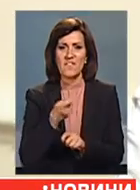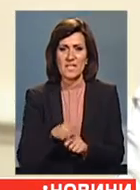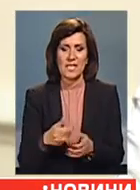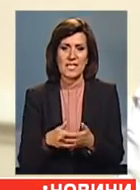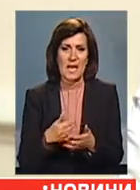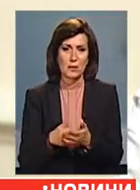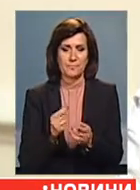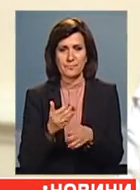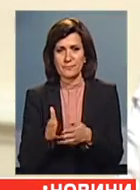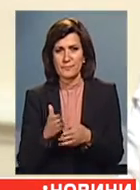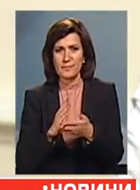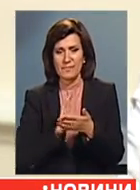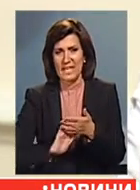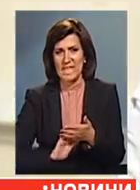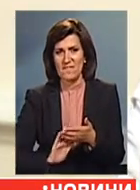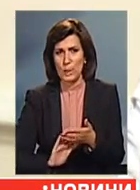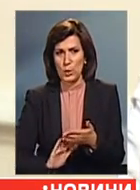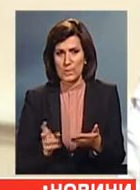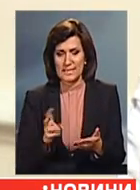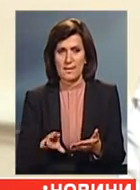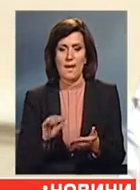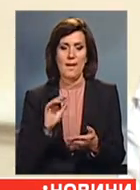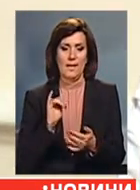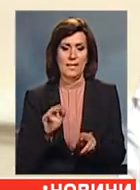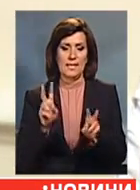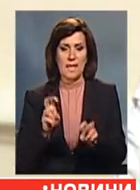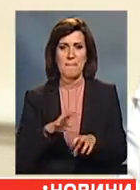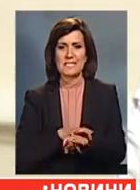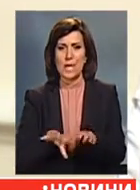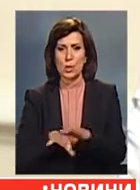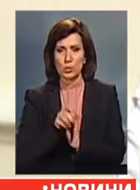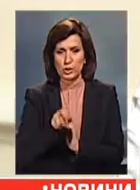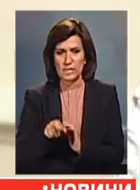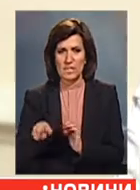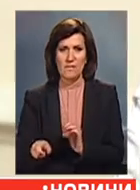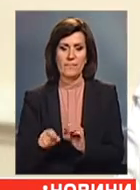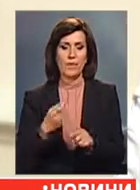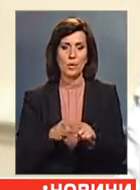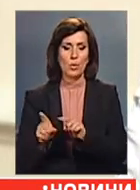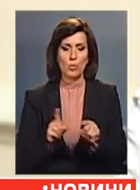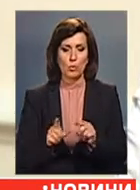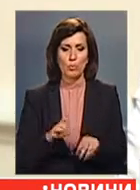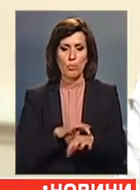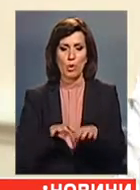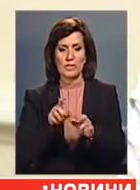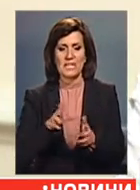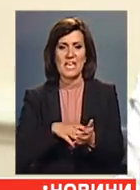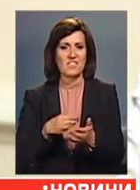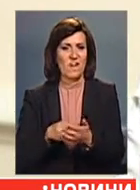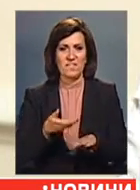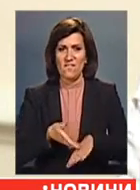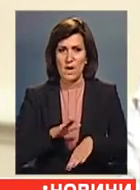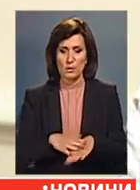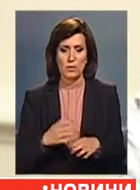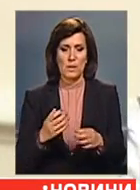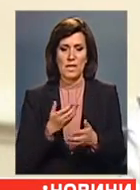якось трохи нівелюється, і саме тема заручників, тому що полоненими назвати важко, тому що